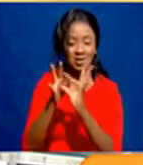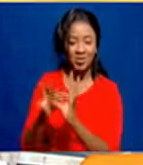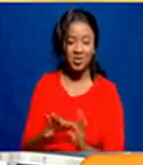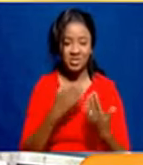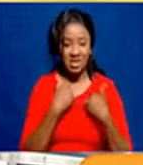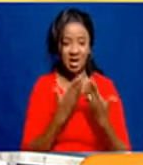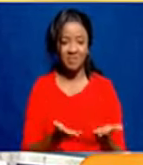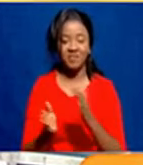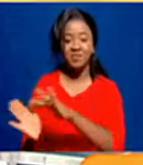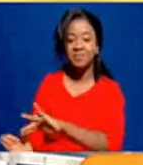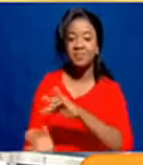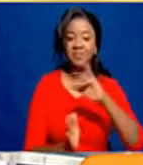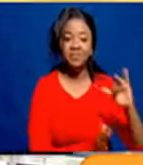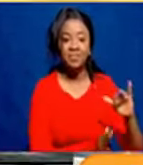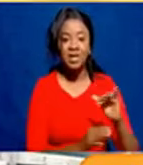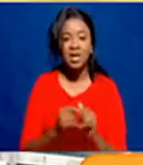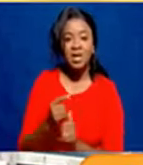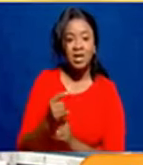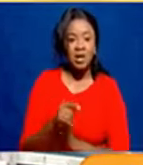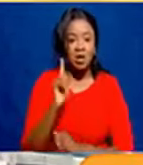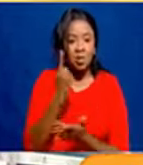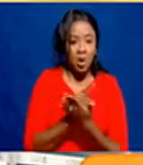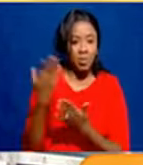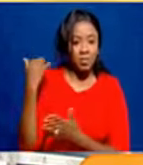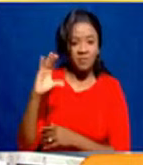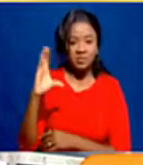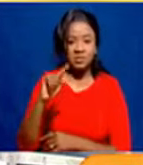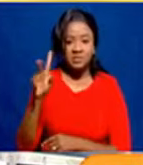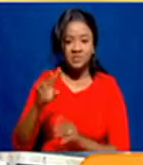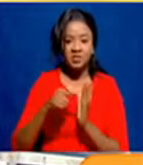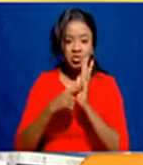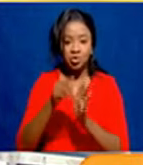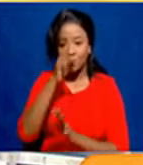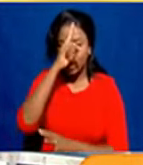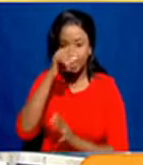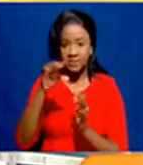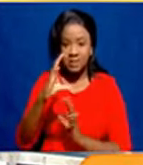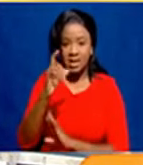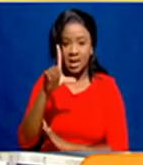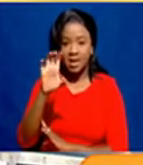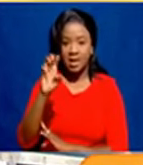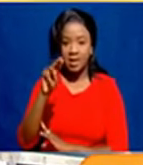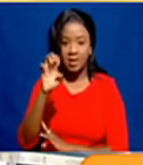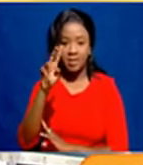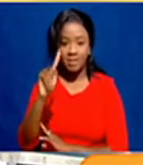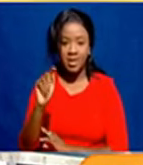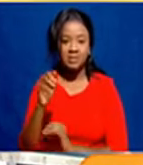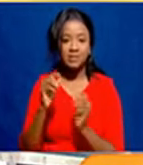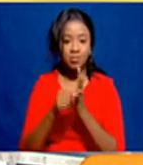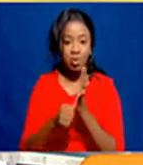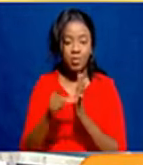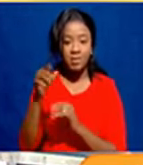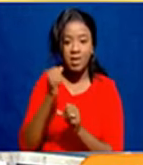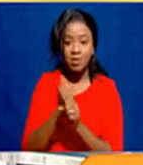mtazamaji, wiki chache tu baada ya runinga ya Citizen kuangazia masaibu ya afisa wa polisi Clement Erumu aliyekuwa kihudumu katika kituo cha polisi